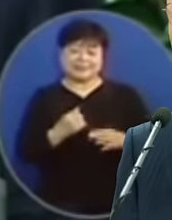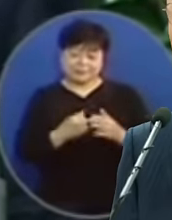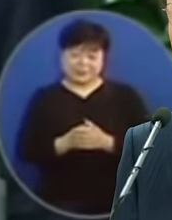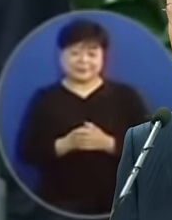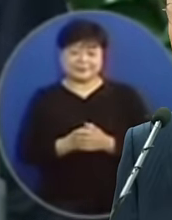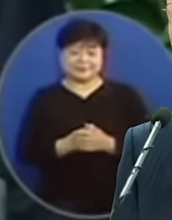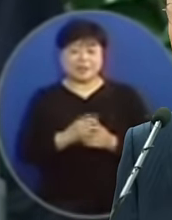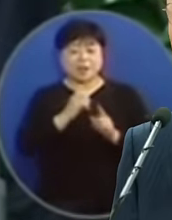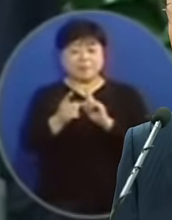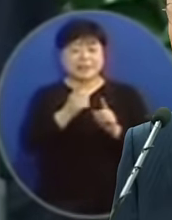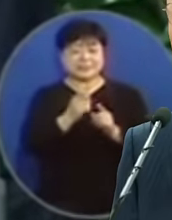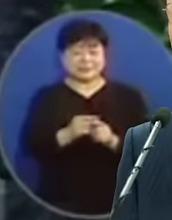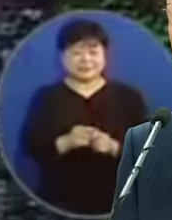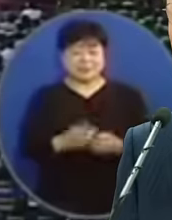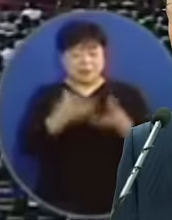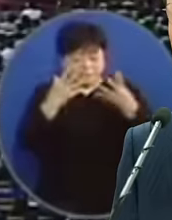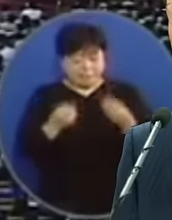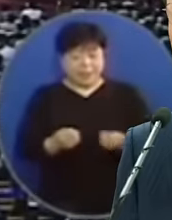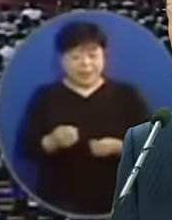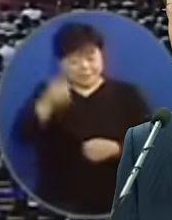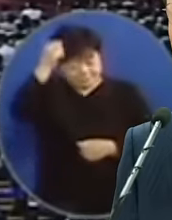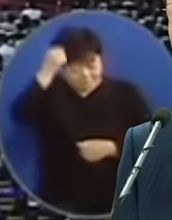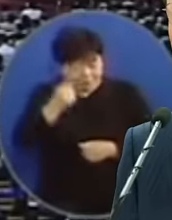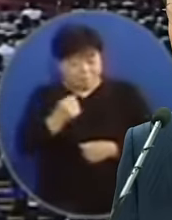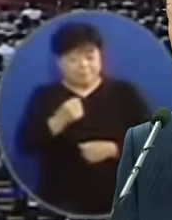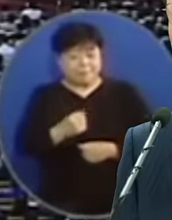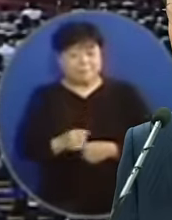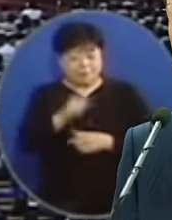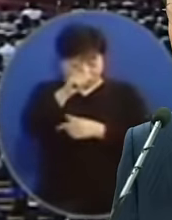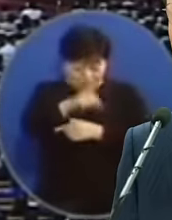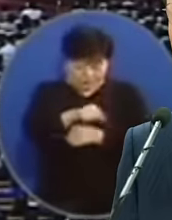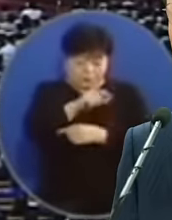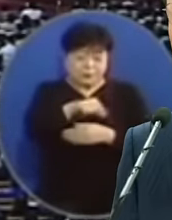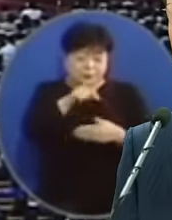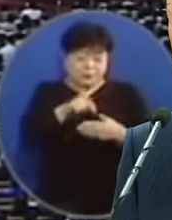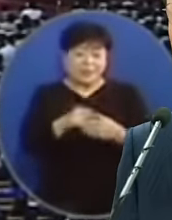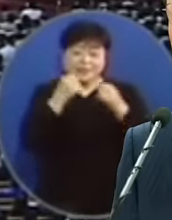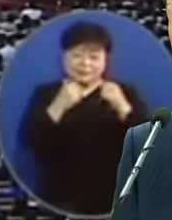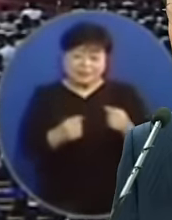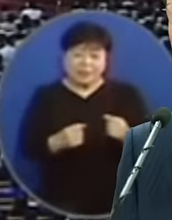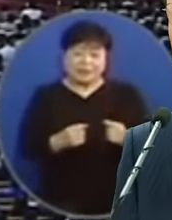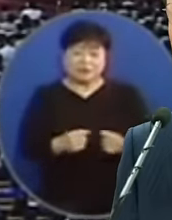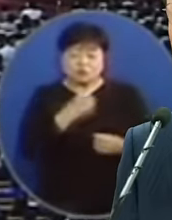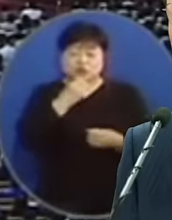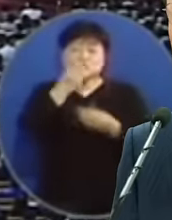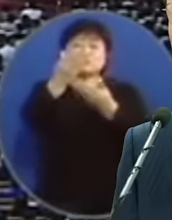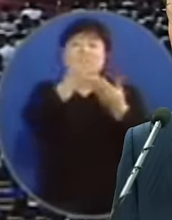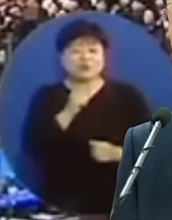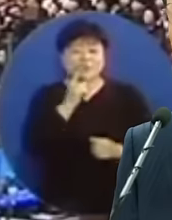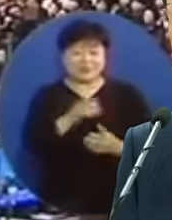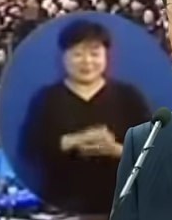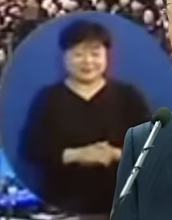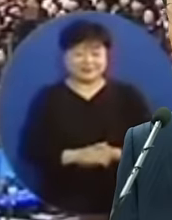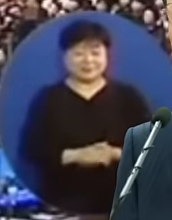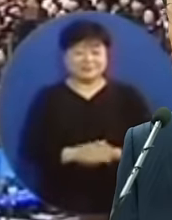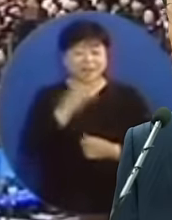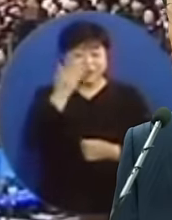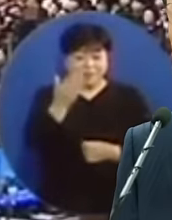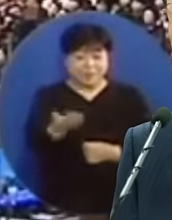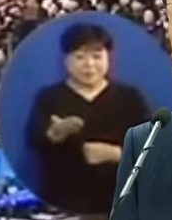때문에 말씀을 여러분 많이 외우고 그 말씀 속에 사는 것이 굉장한 축복이 되는 것입니다.